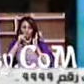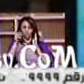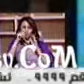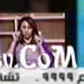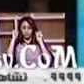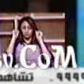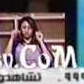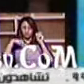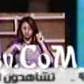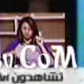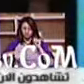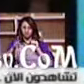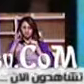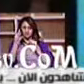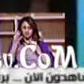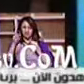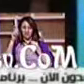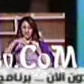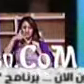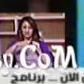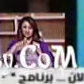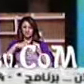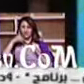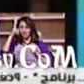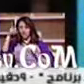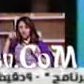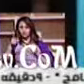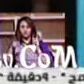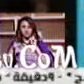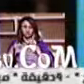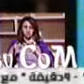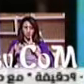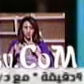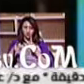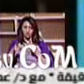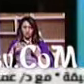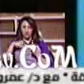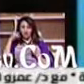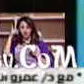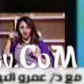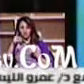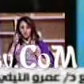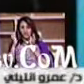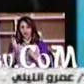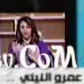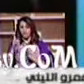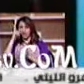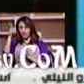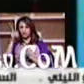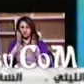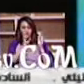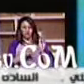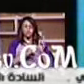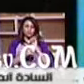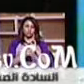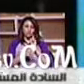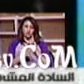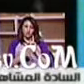بين بتتوقع بتتوقع مفاجات يا عمرو اتوقع